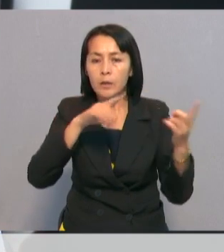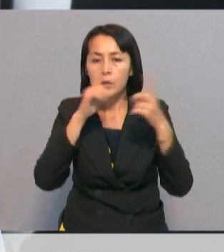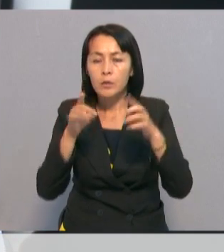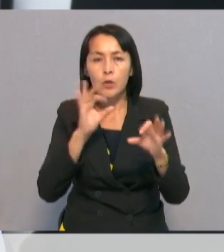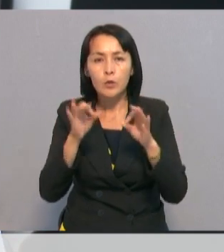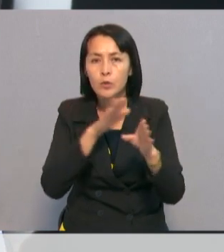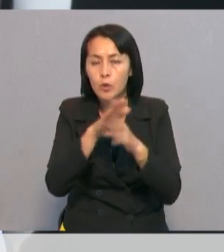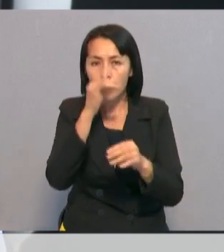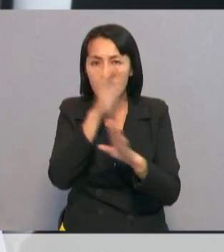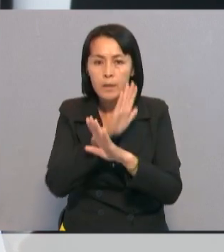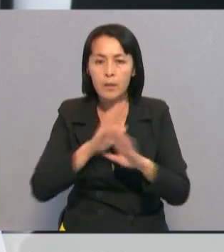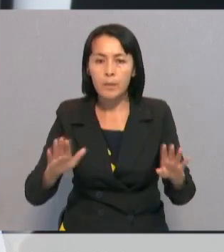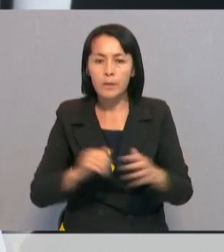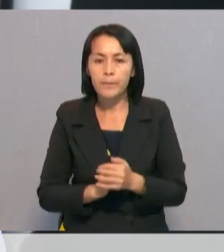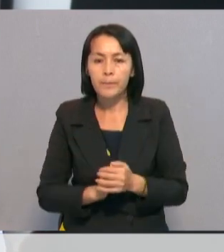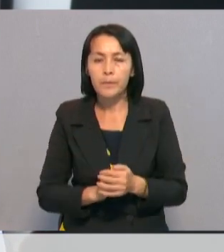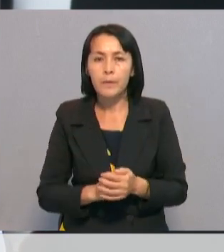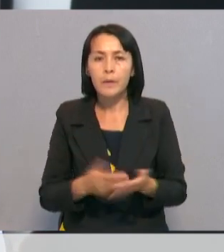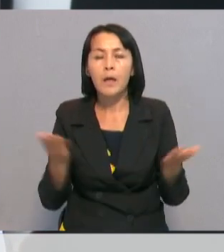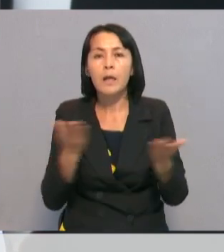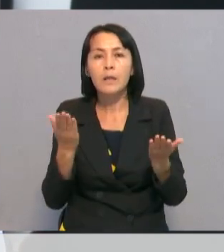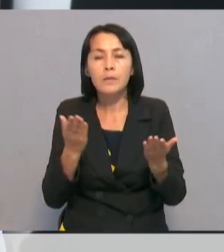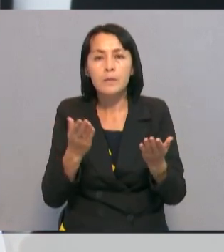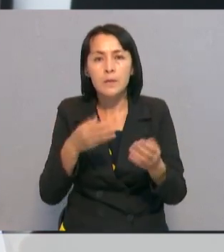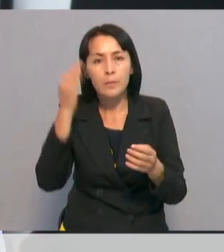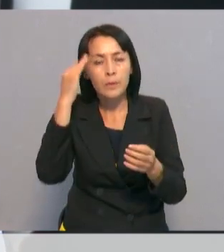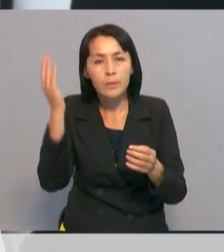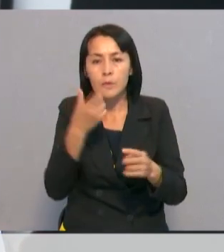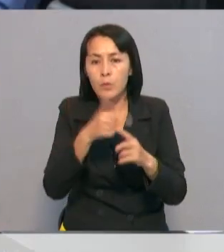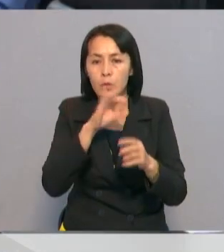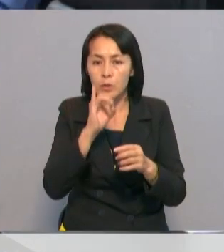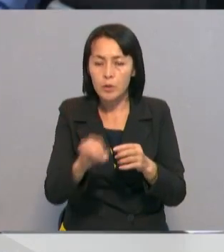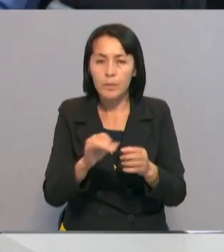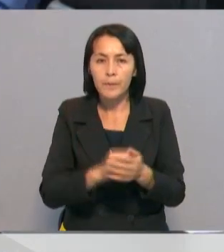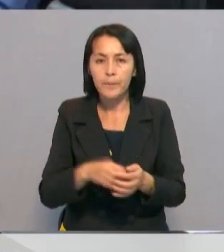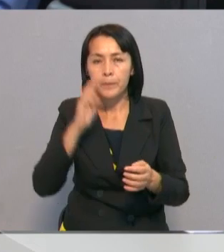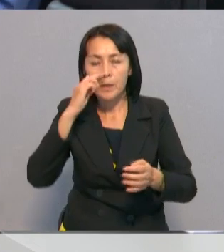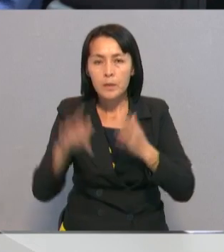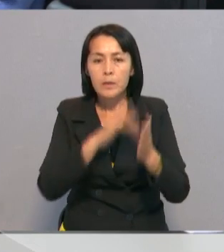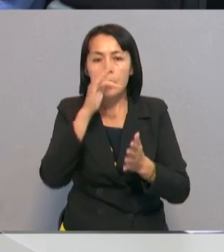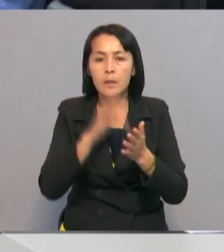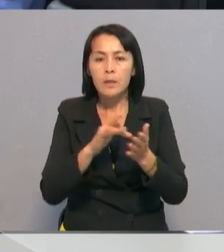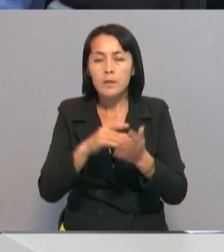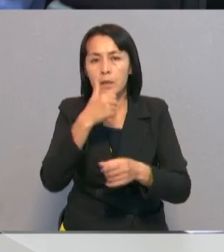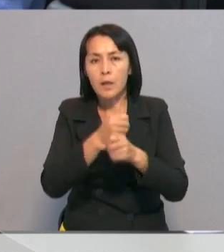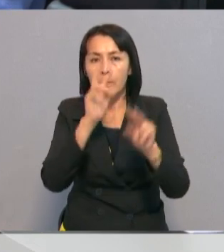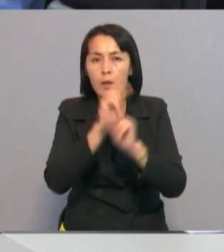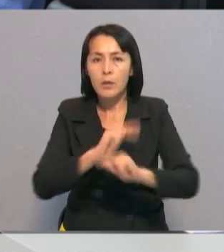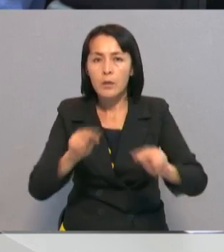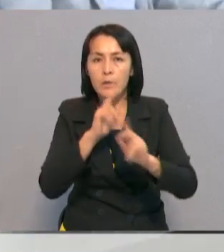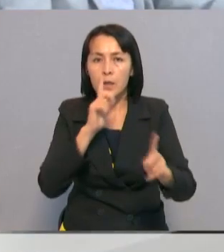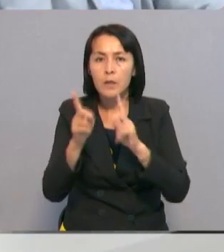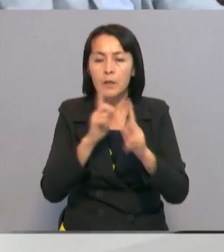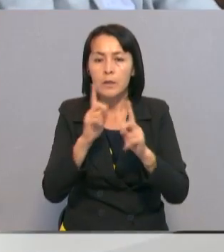жөн ұйымдастырамады. Не деген масқара, еш уақытта ондай нәрсе болмаған. Үшінші мегаполистің бас ұстазы қоғамдық